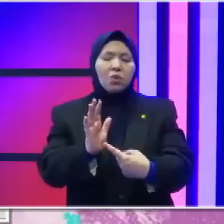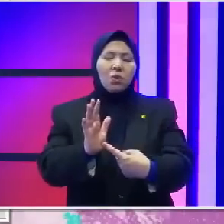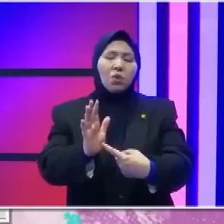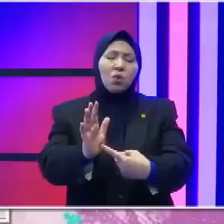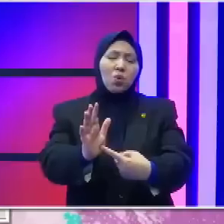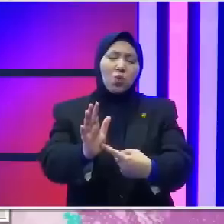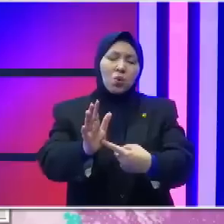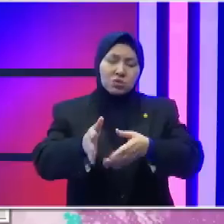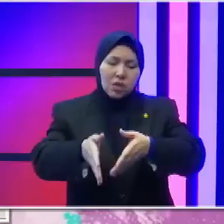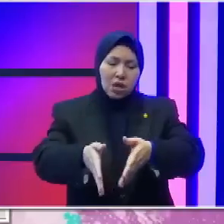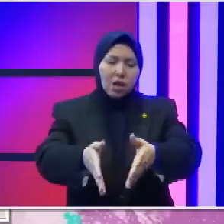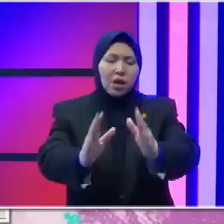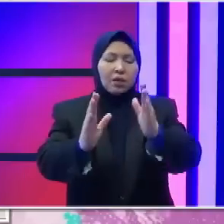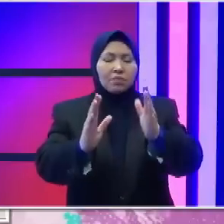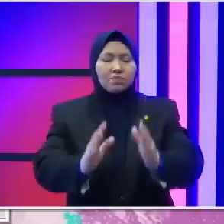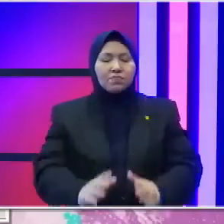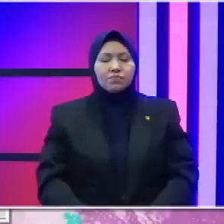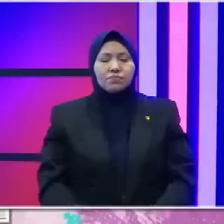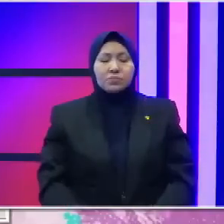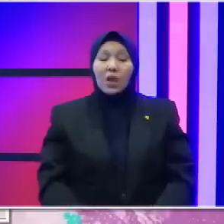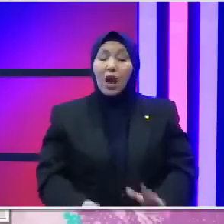النار هدى